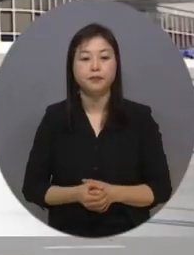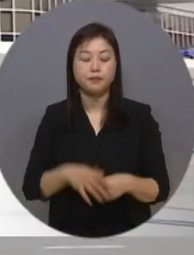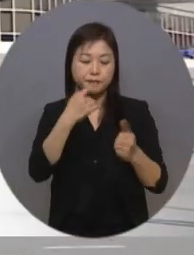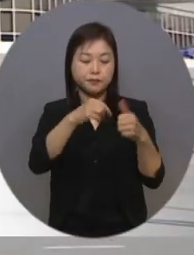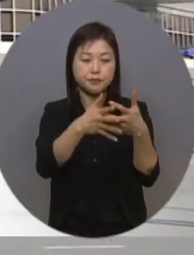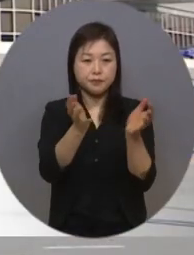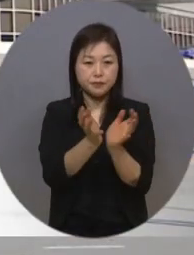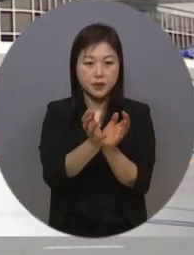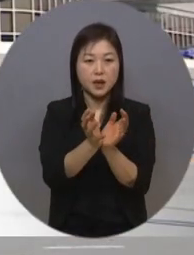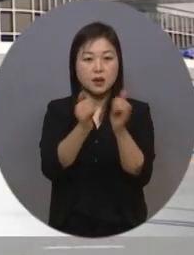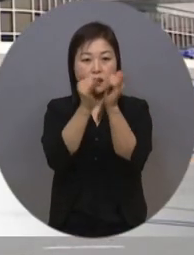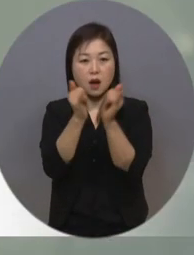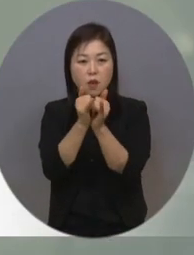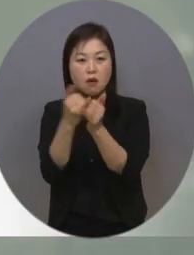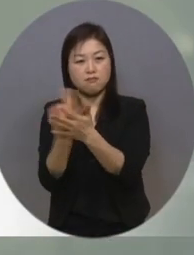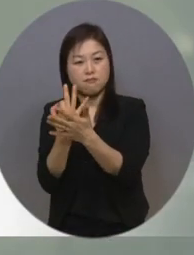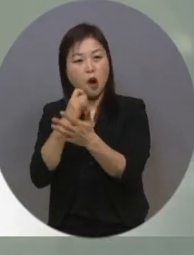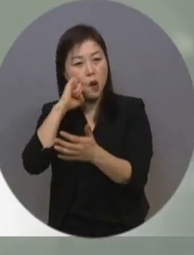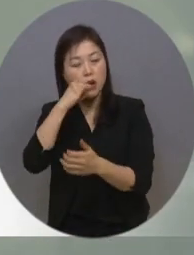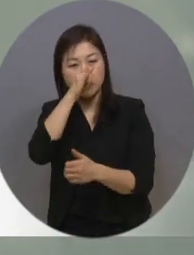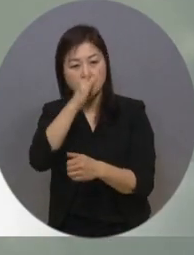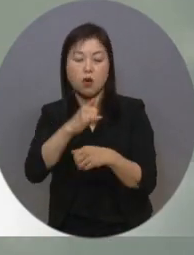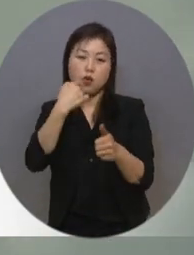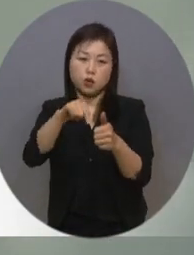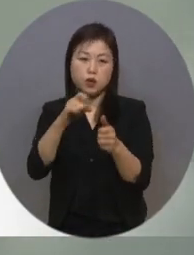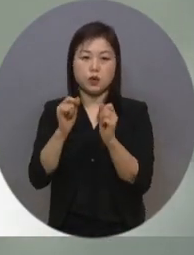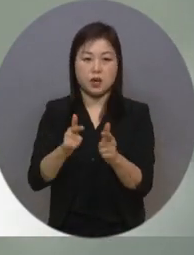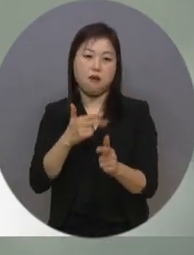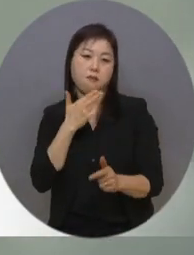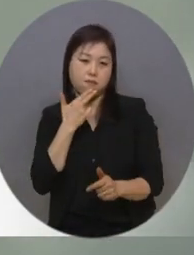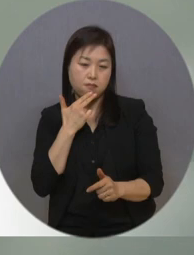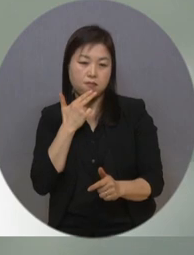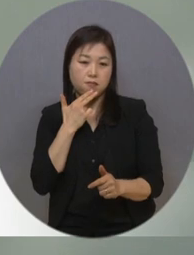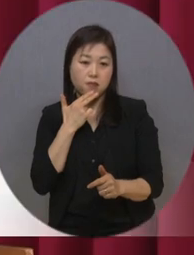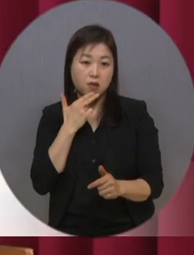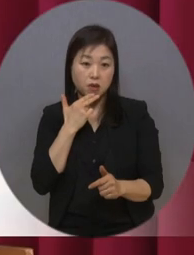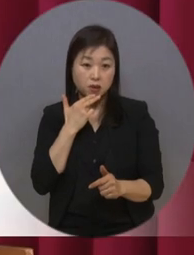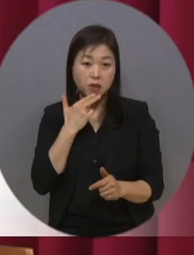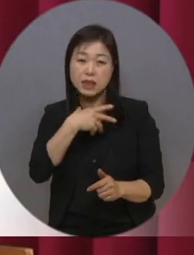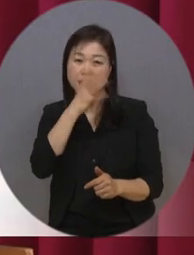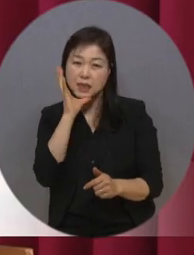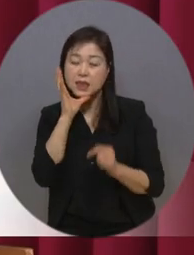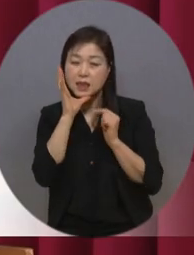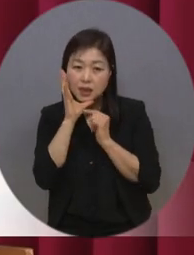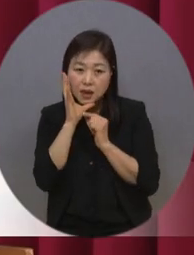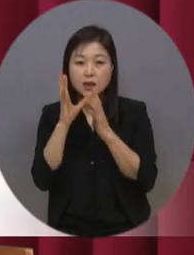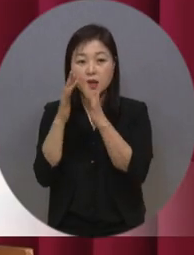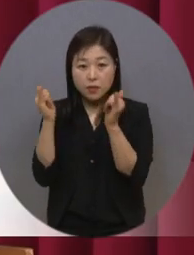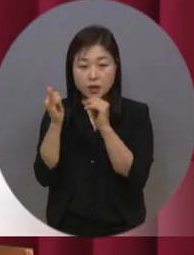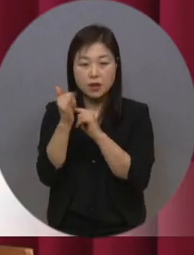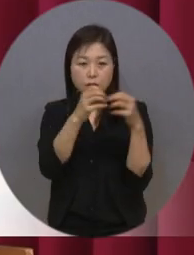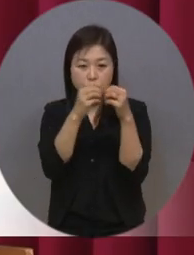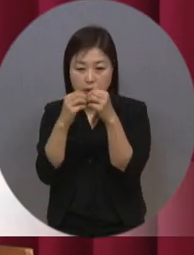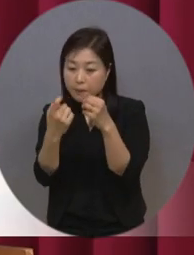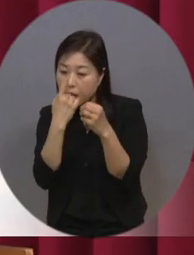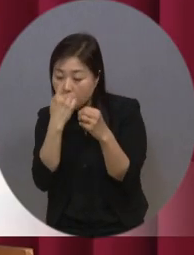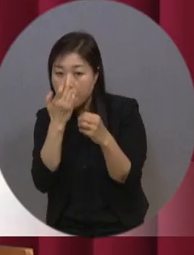교육부는 사회경제적 여건으로 교육 기회를 놓친 비문외 저학력 성인에게 문외교육의 기회를 확대하기